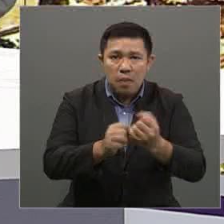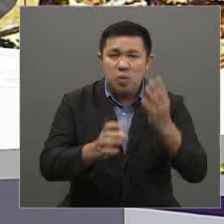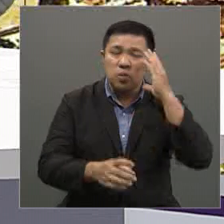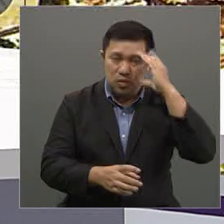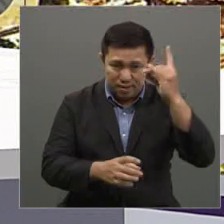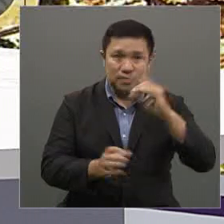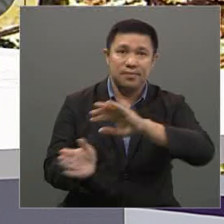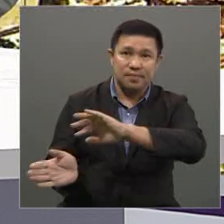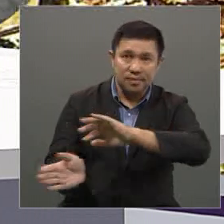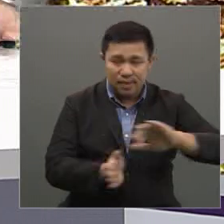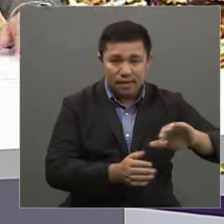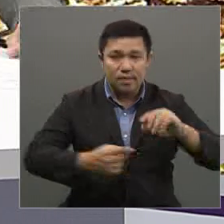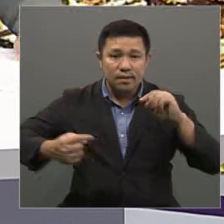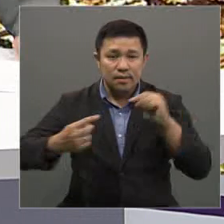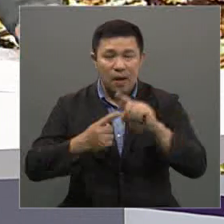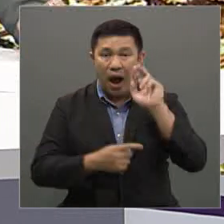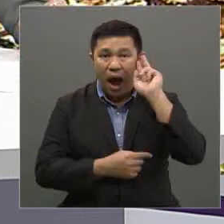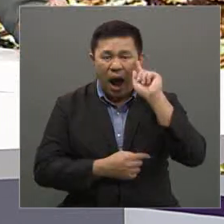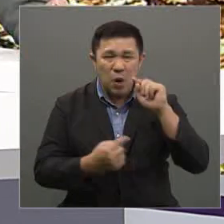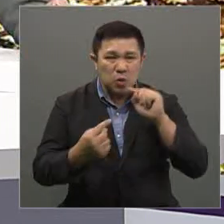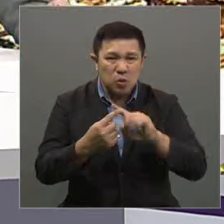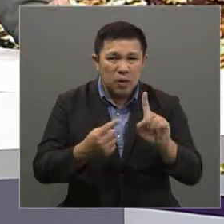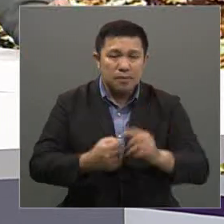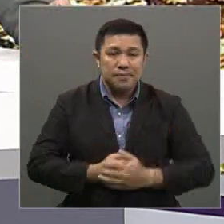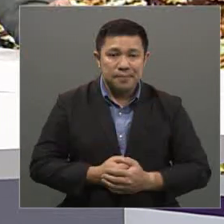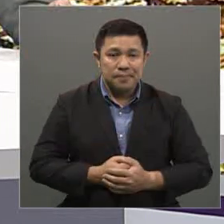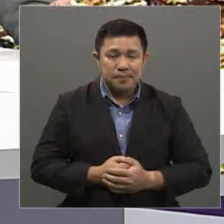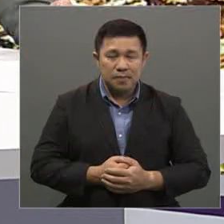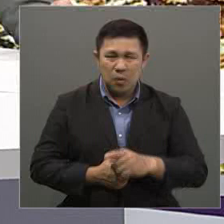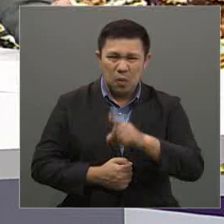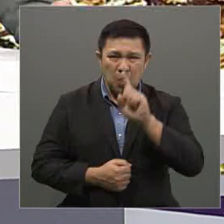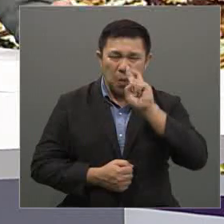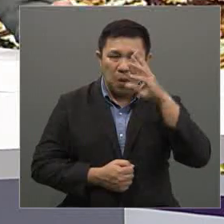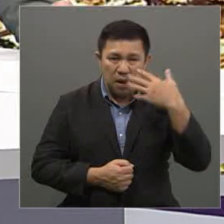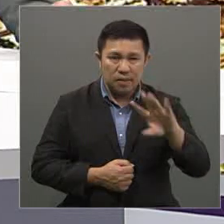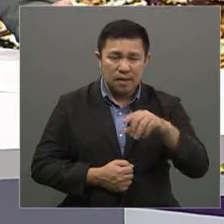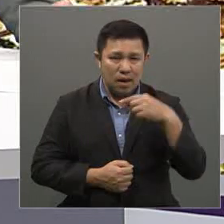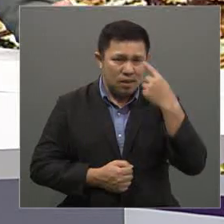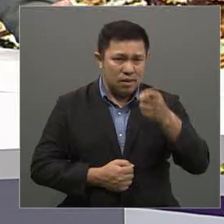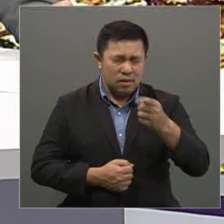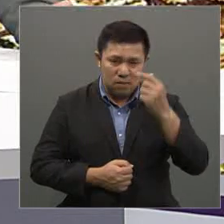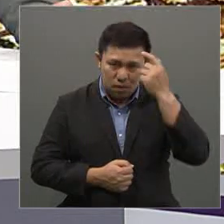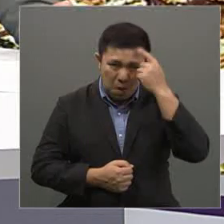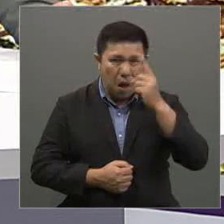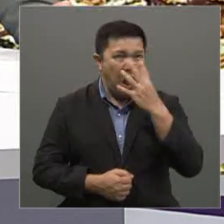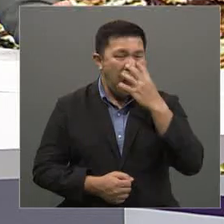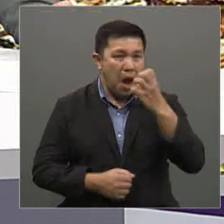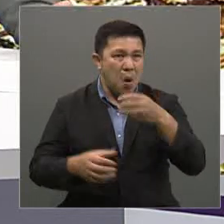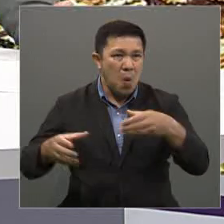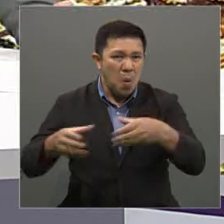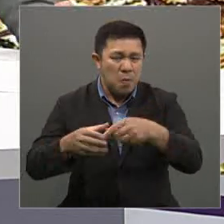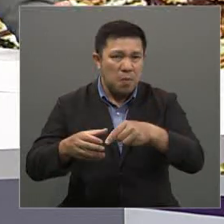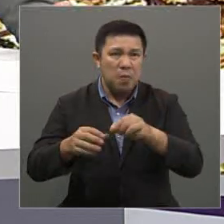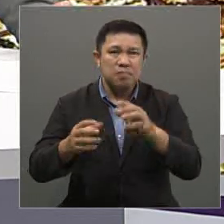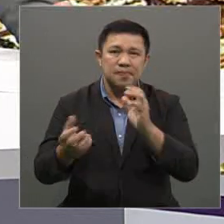คะไปดูอีกเรื่องนึงนะคะมีข่าวมีคราวในลักษณะนี้เกิดขึ้นหลายครั้งนะคะที่มีหลายๆคนที่ตกเป็นเหยื่อพวกแก๊งพนันออ